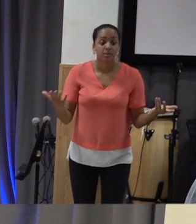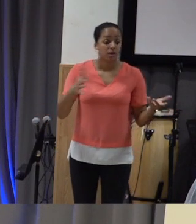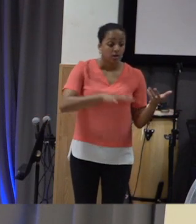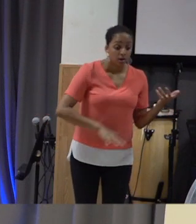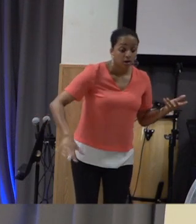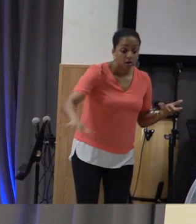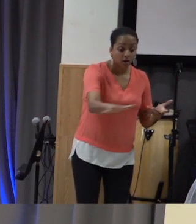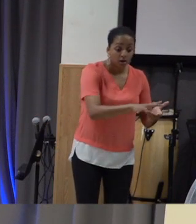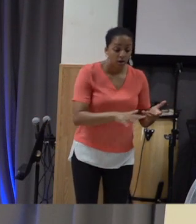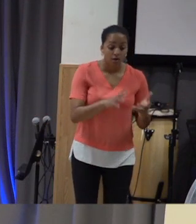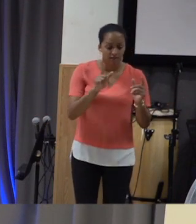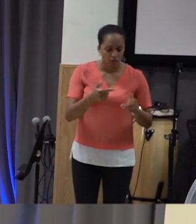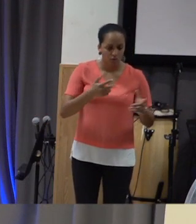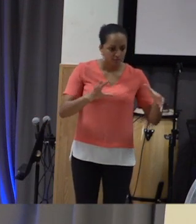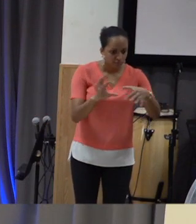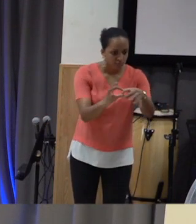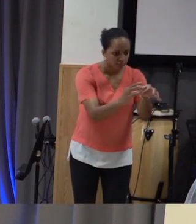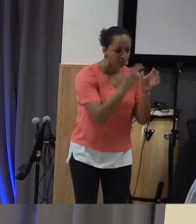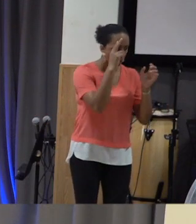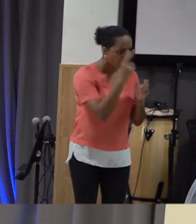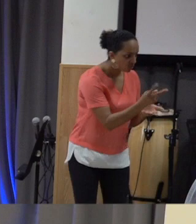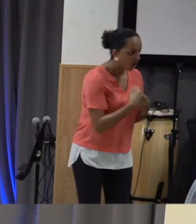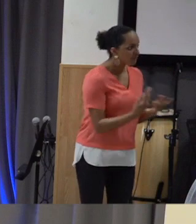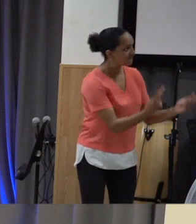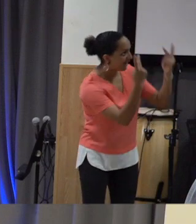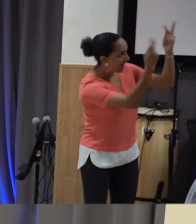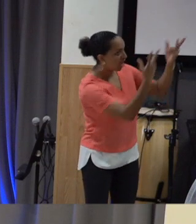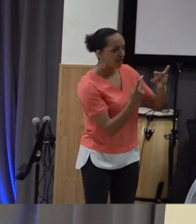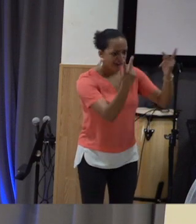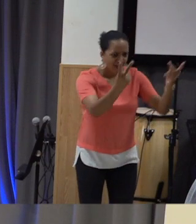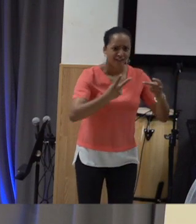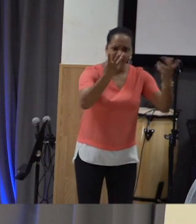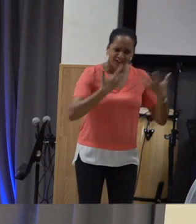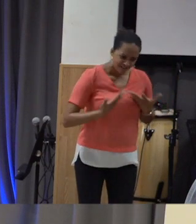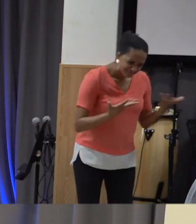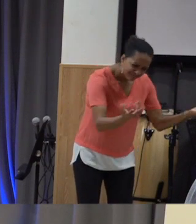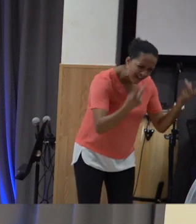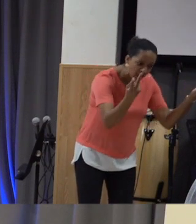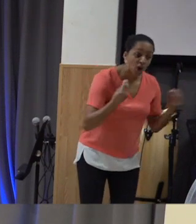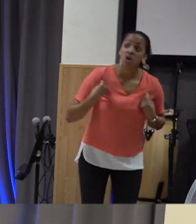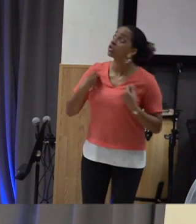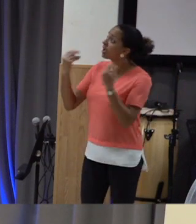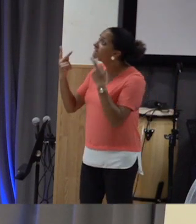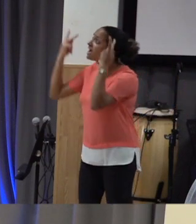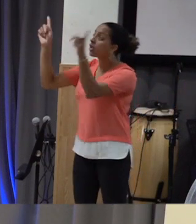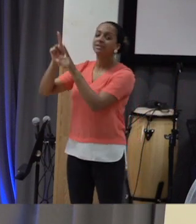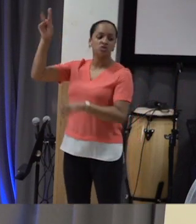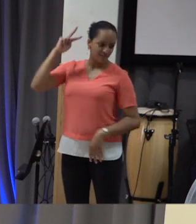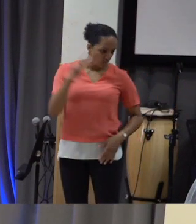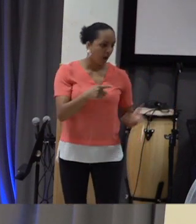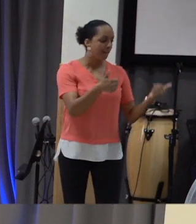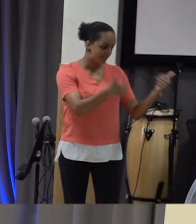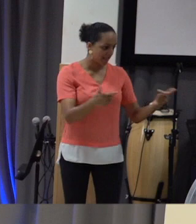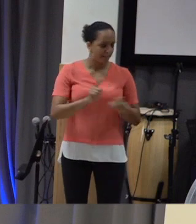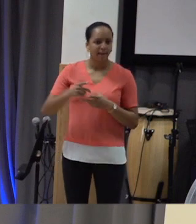qui les a créés et ses prières seront donc entendues. Alléluia. À l'inverse, celui qui déshonore les êtres humains ne sera pas exaucé par Dieu parce qu'il